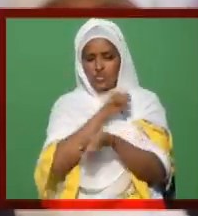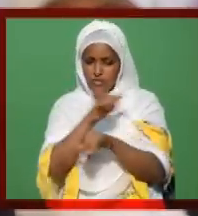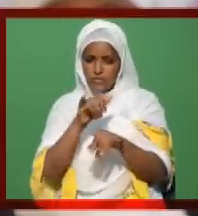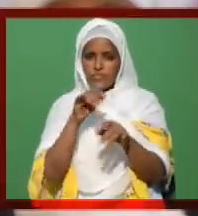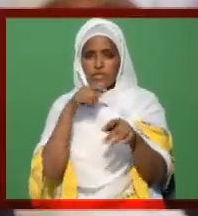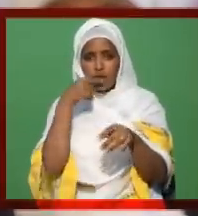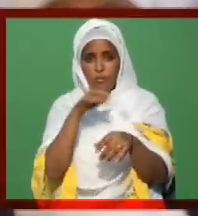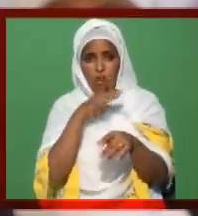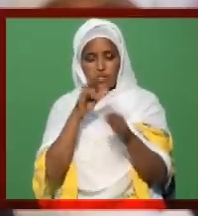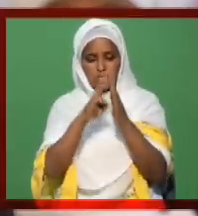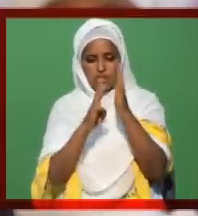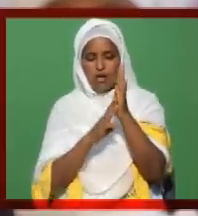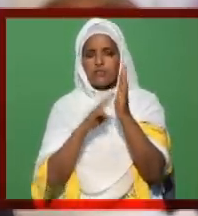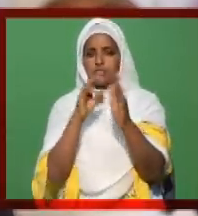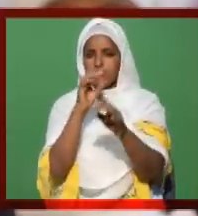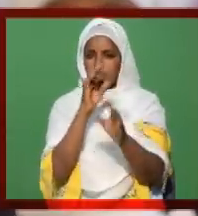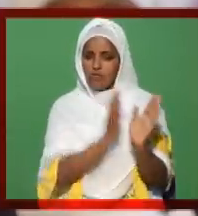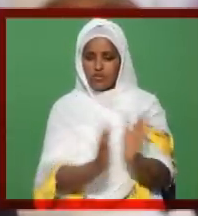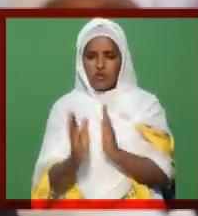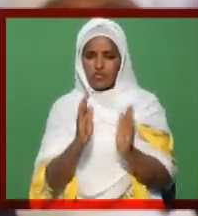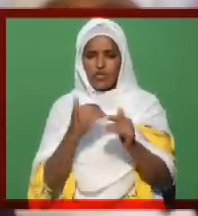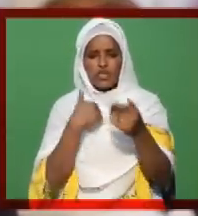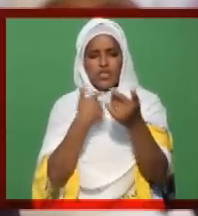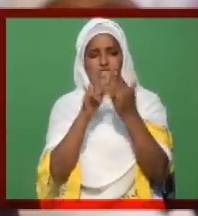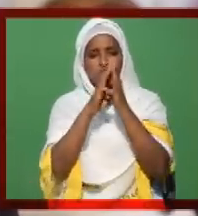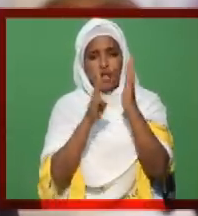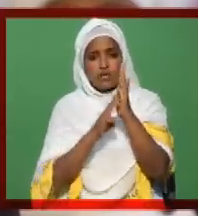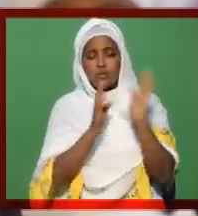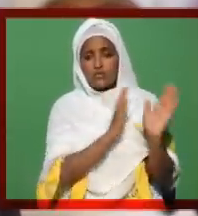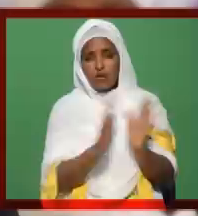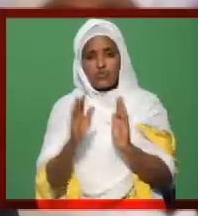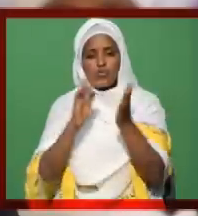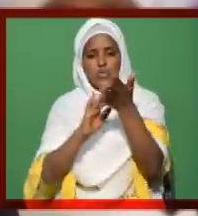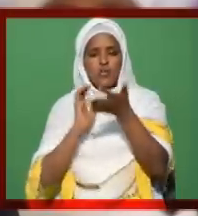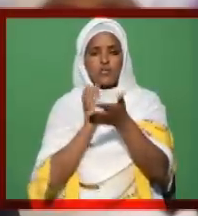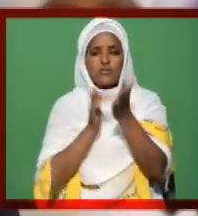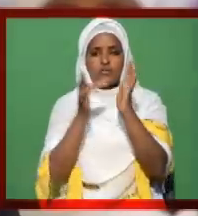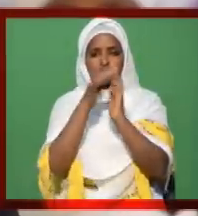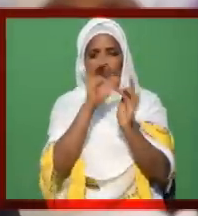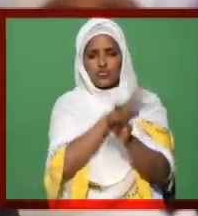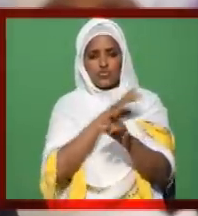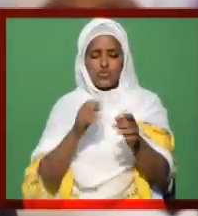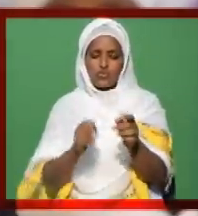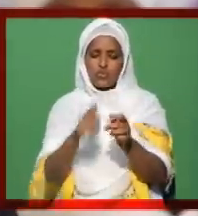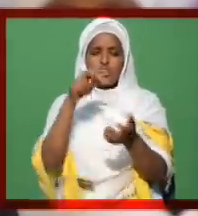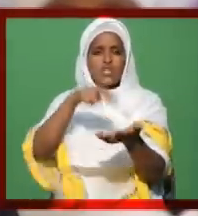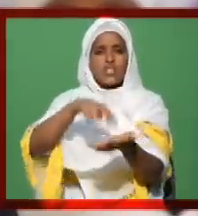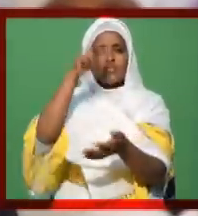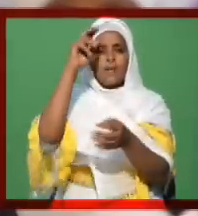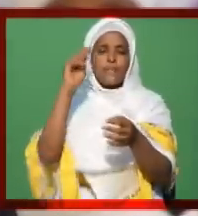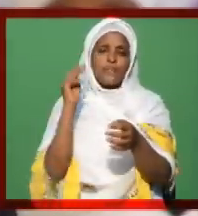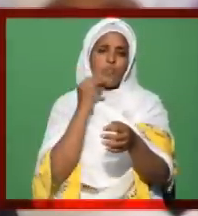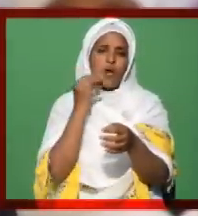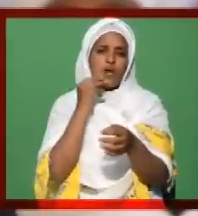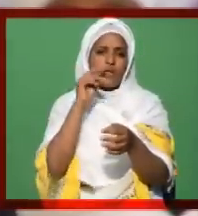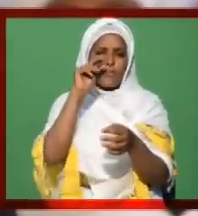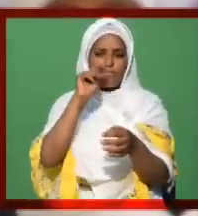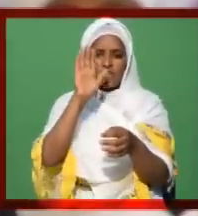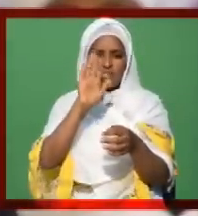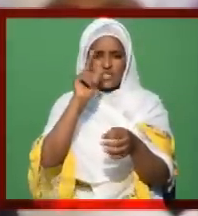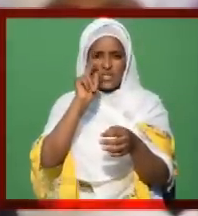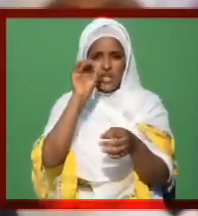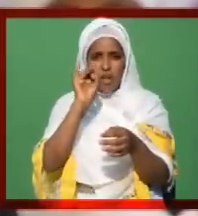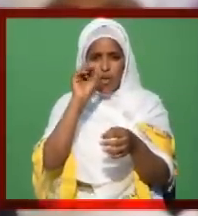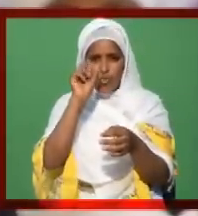ሰርተዋል ይሄንን ሥራ ሲሰሩት መድኃኒታችን ኢየሱስ ክርስቶስ ወዲያውኑ እንደተነሳ ማርያም መግደላዊት ናት